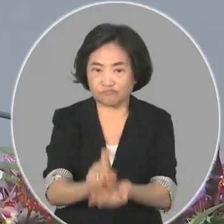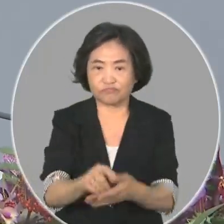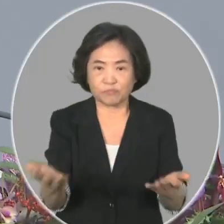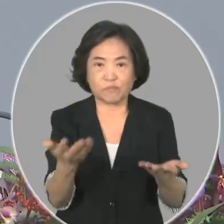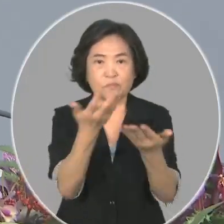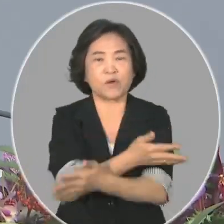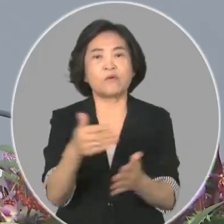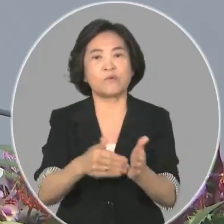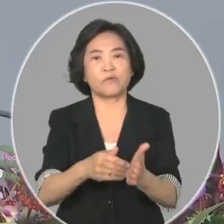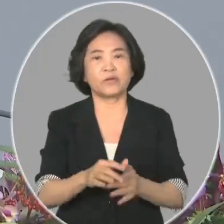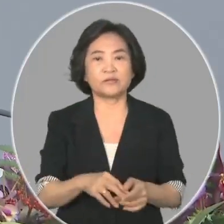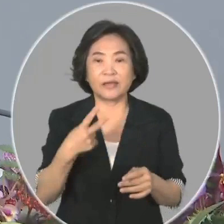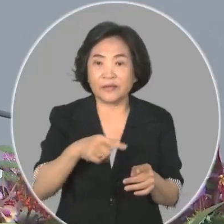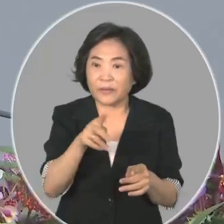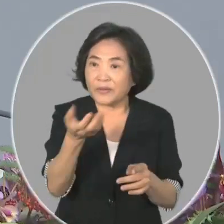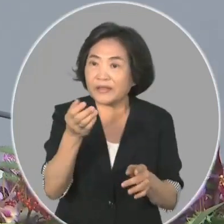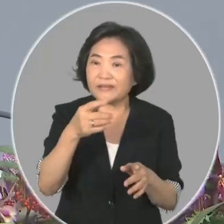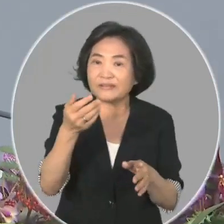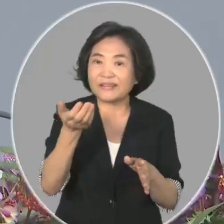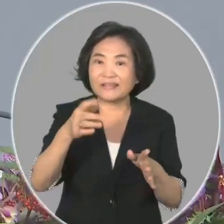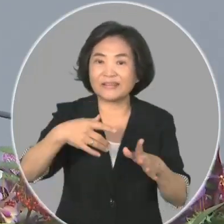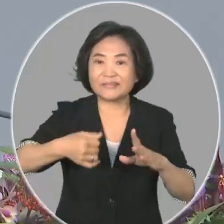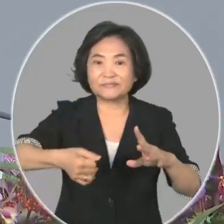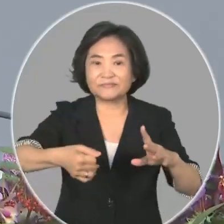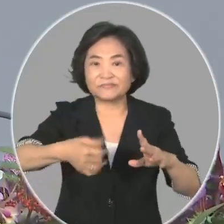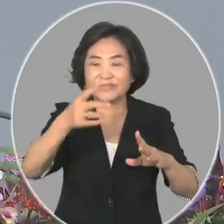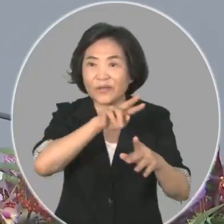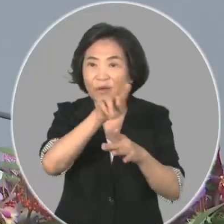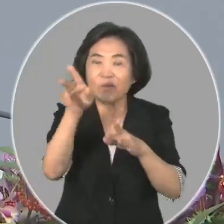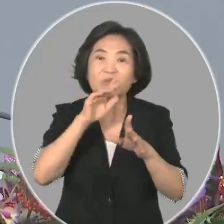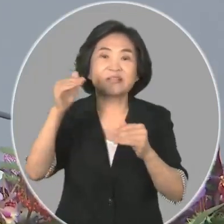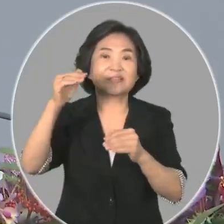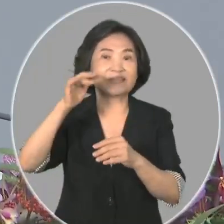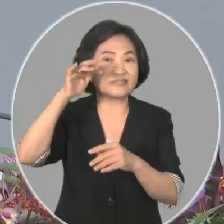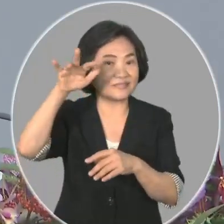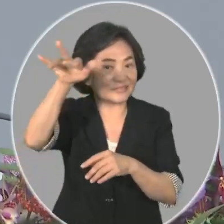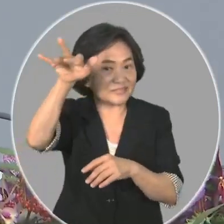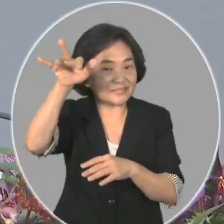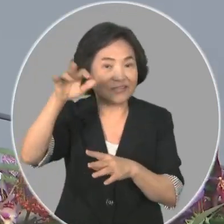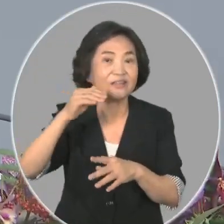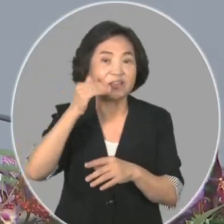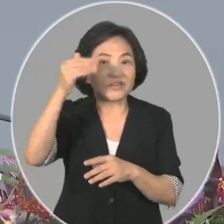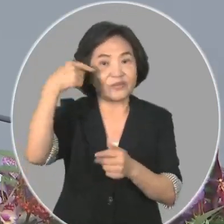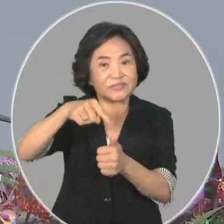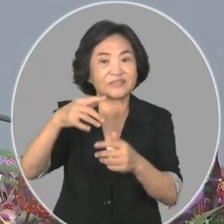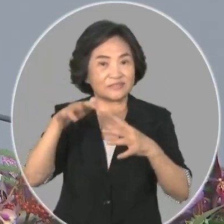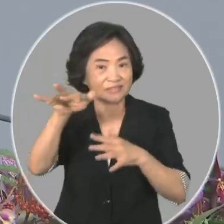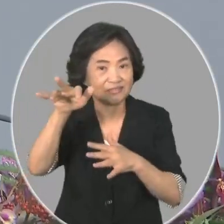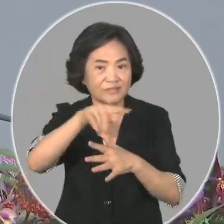刚大家看到带头冲场的永鹰号新式高教机，都是我们努力的成